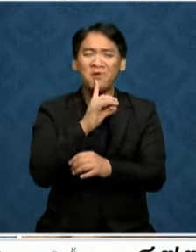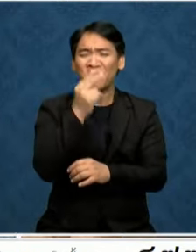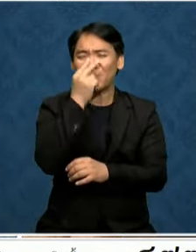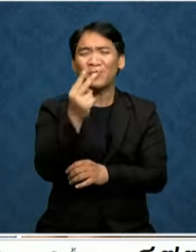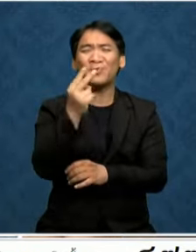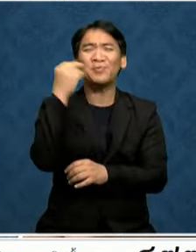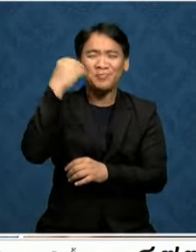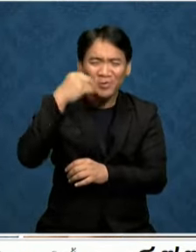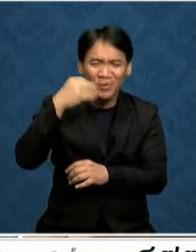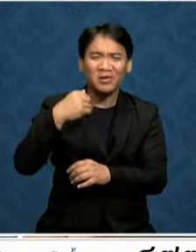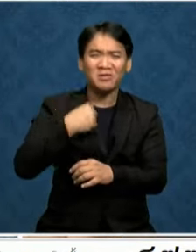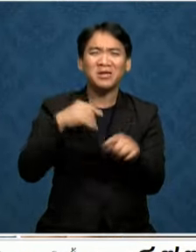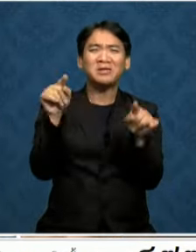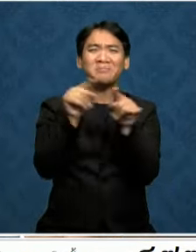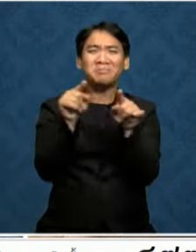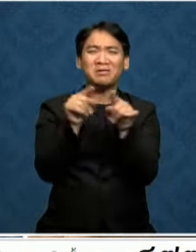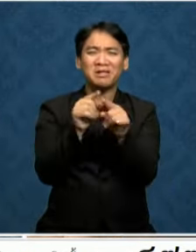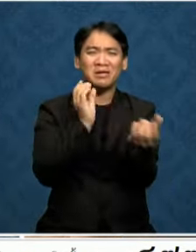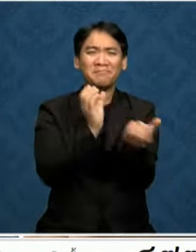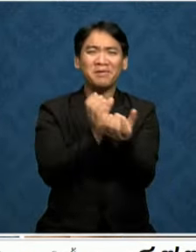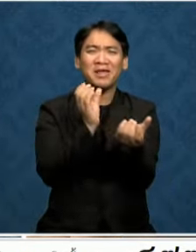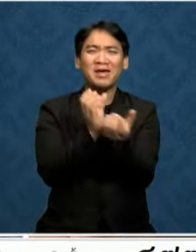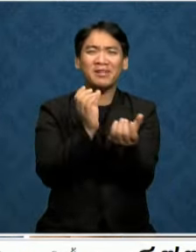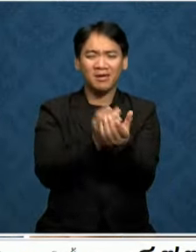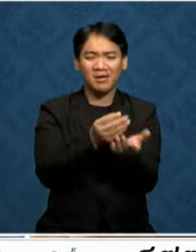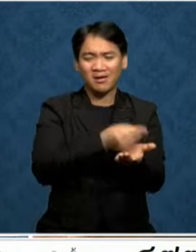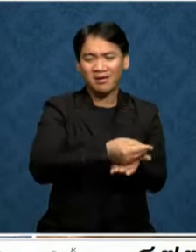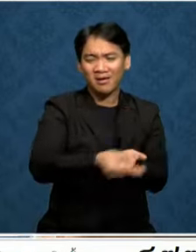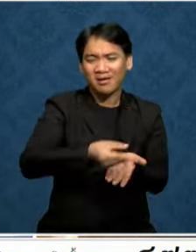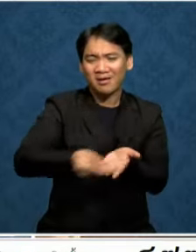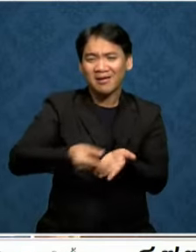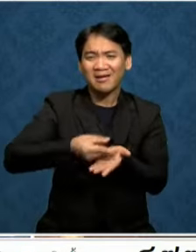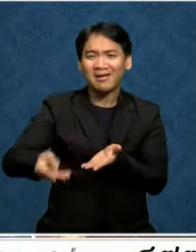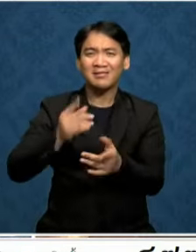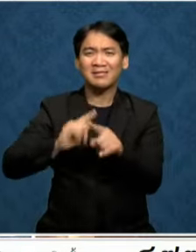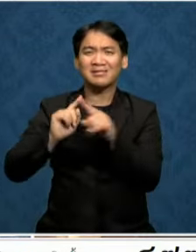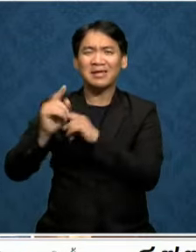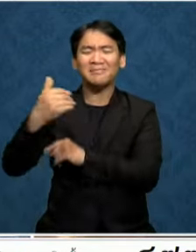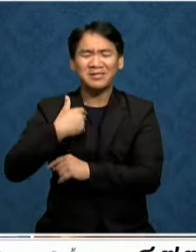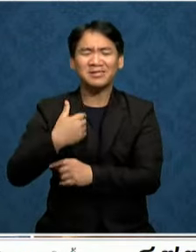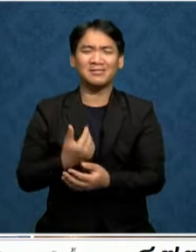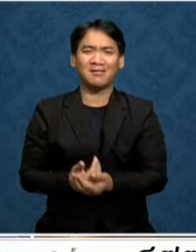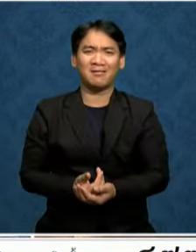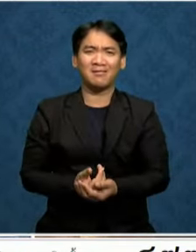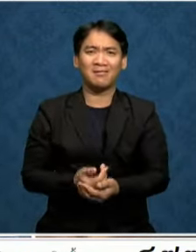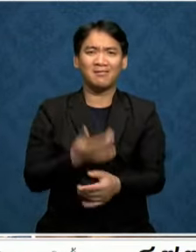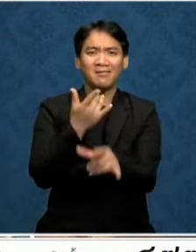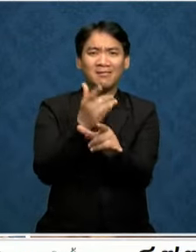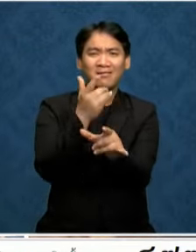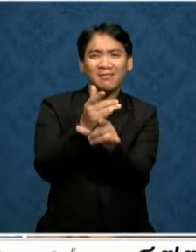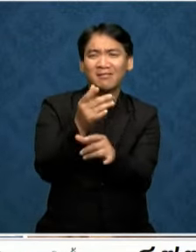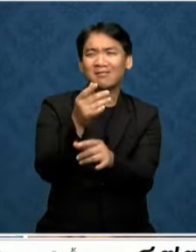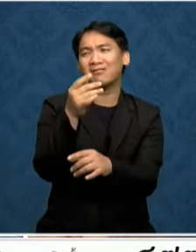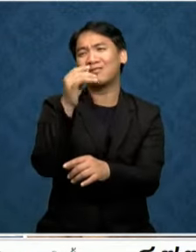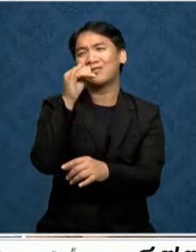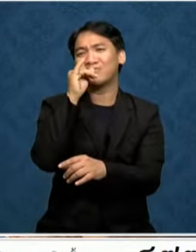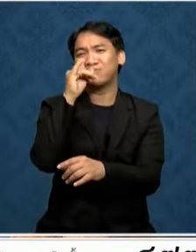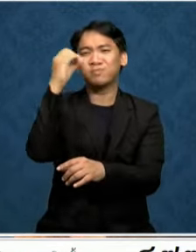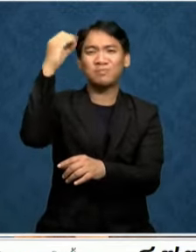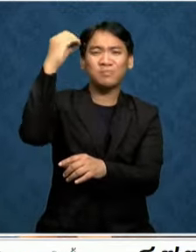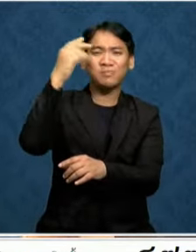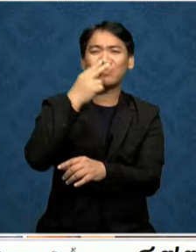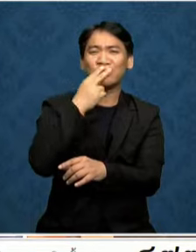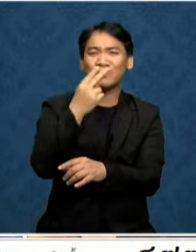ามหน่อยครับว่าประเทศไทยมีหน่วยงานที่ควบคุมเครื่องดื่มแอลกอฮอล์เอ่ยอะไรเอ่ยควบคุมยาสูบเอ่ยเพื่อมารักษาคนติดแอล